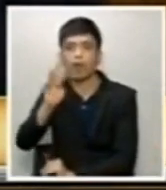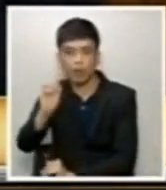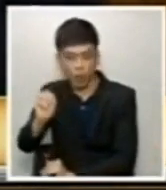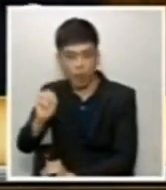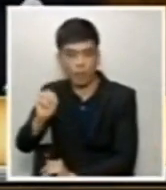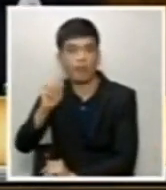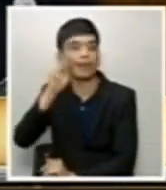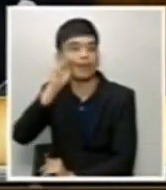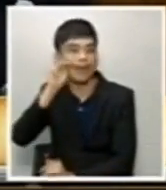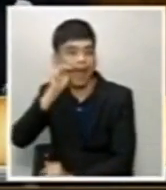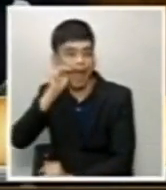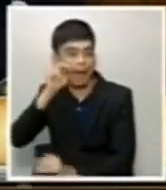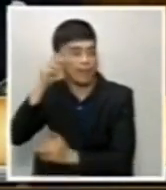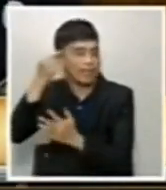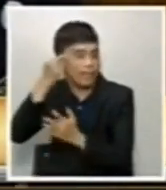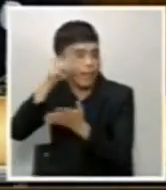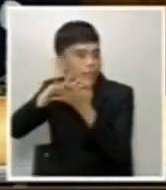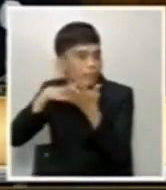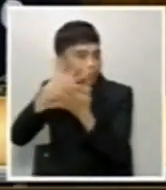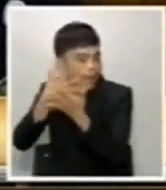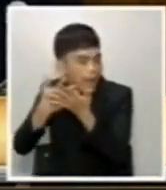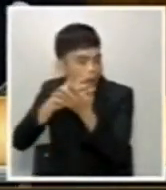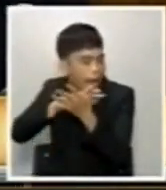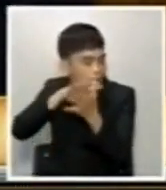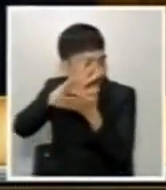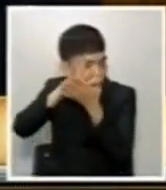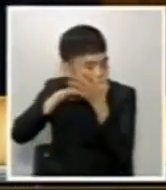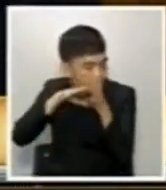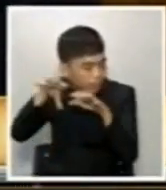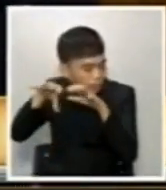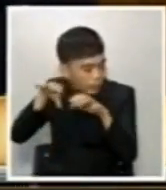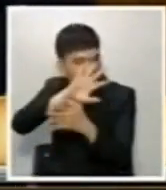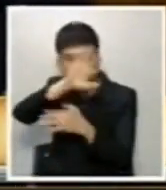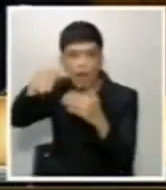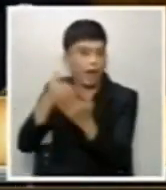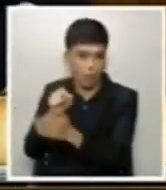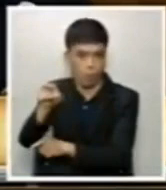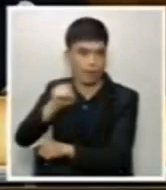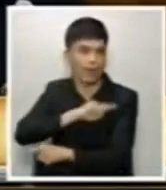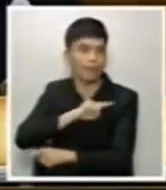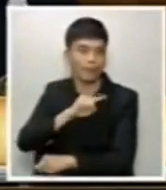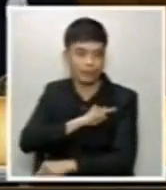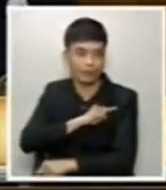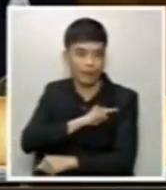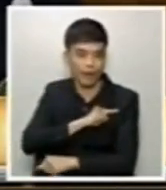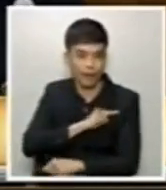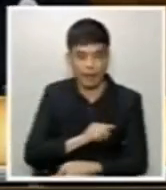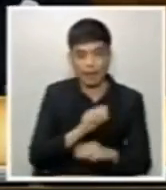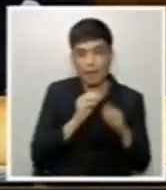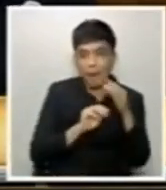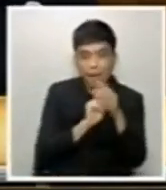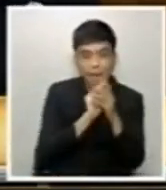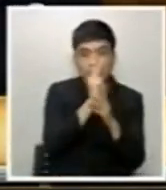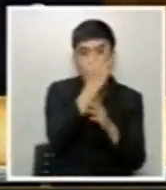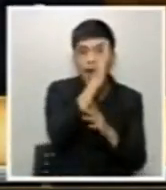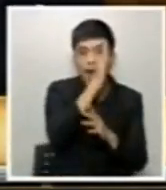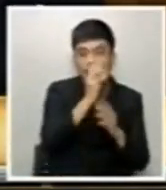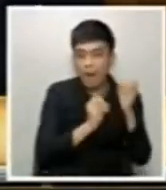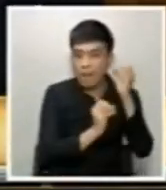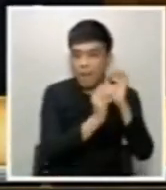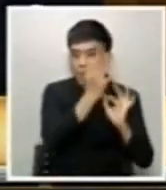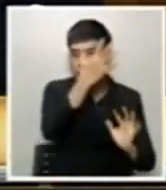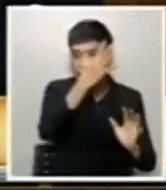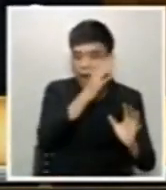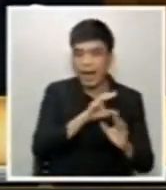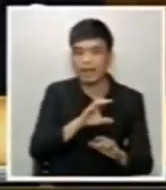การในการดำเนินการไว้เรียบร้อยทั้งหมดนะครับซึ่งในส่วนของพื้นที่ที่อยู่ในป่าเศรษฐกิจนะครับโซน